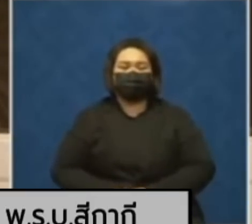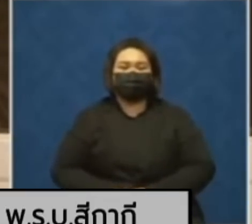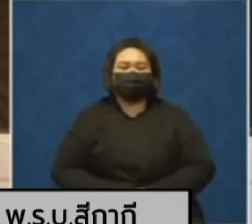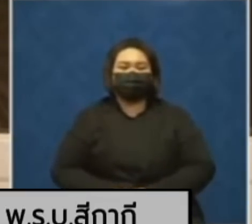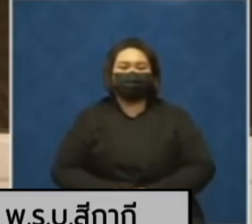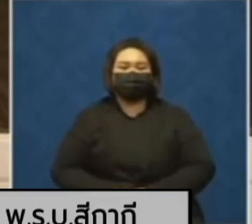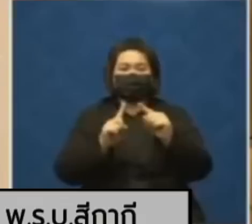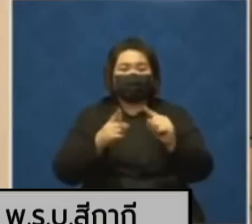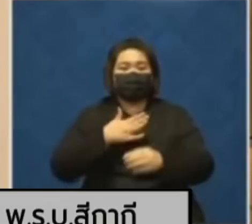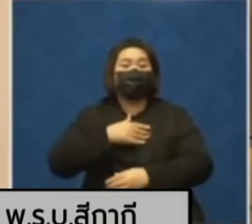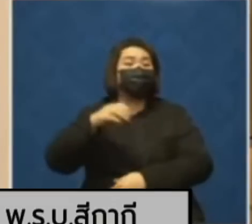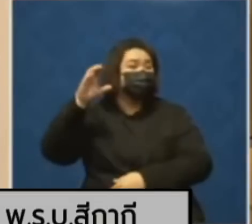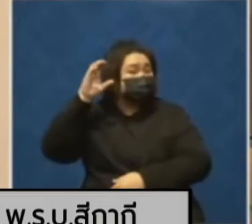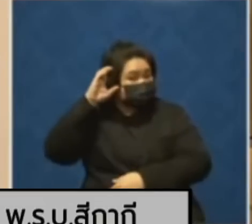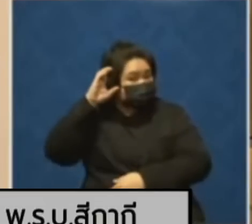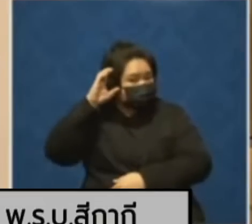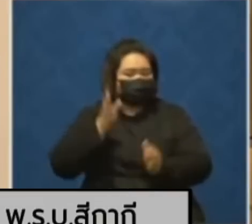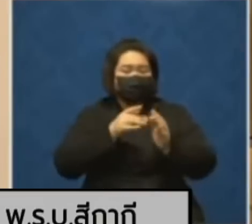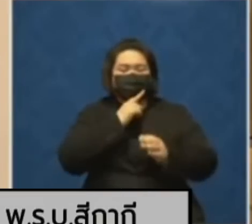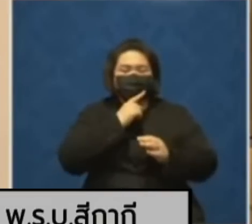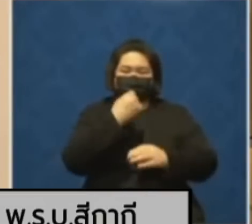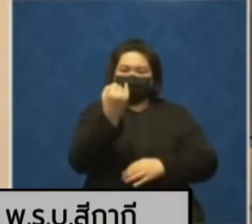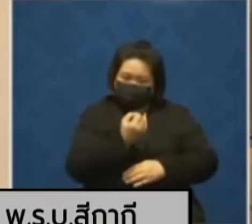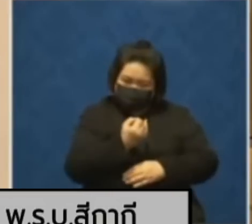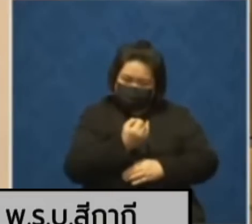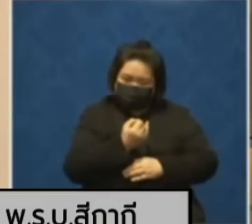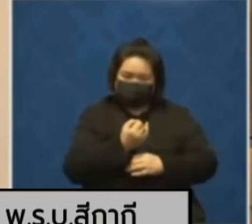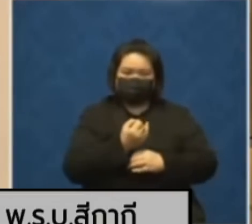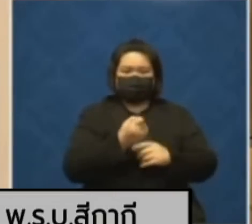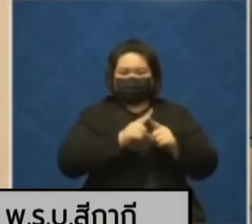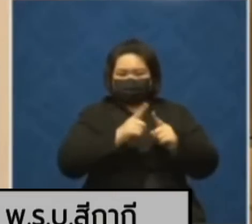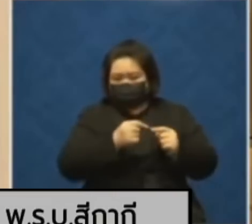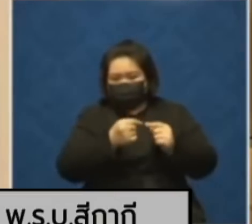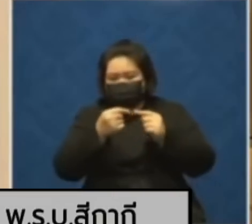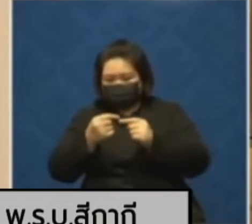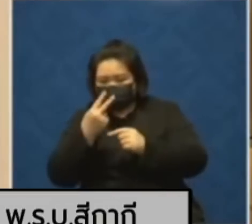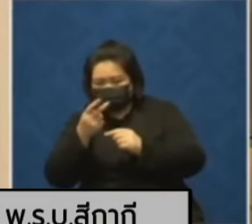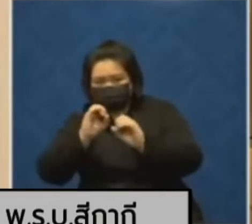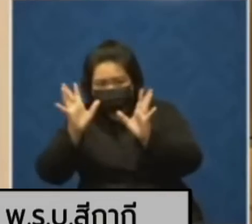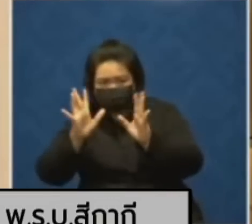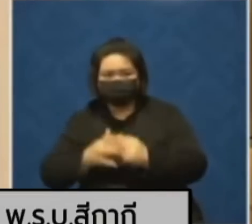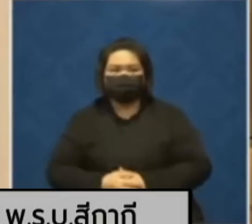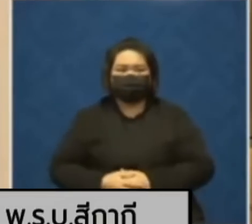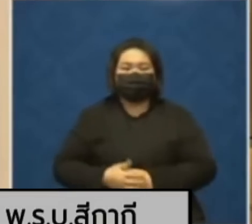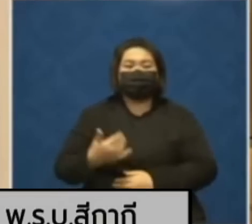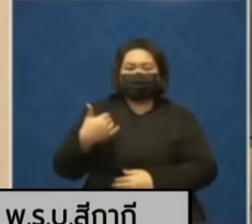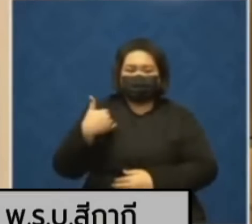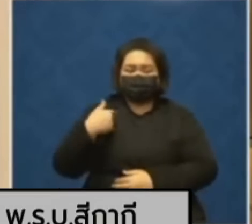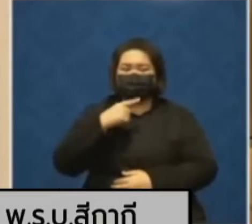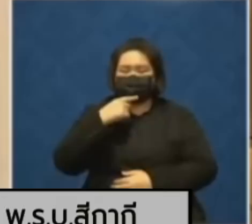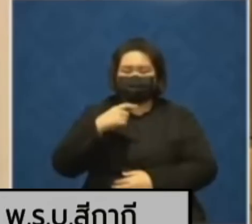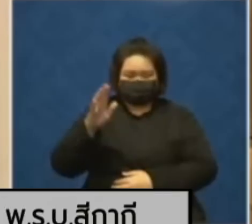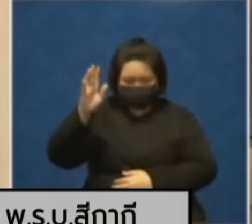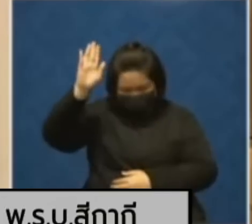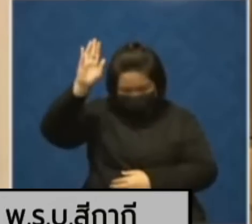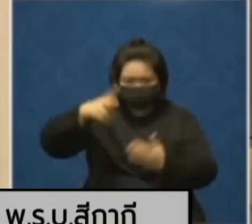เนื้อใน tumor...!บุการแพทยที่จะสหาย ก็แทยกัเถ้า explankap